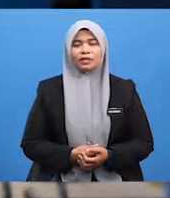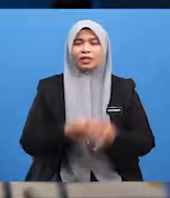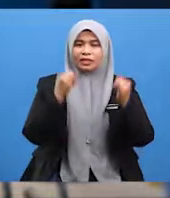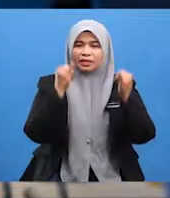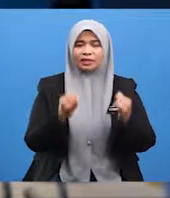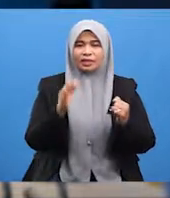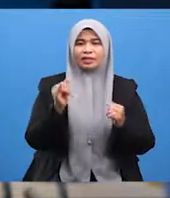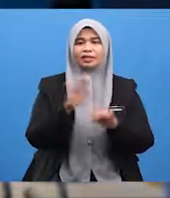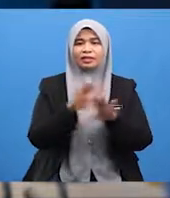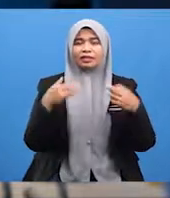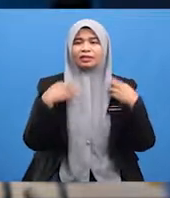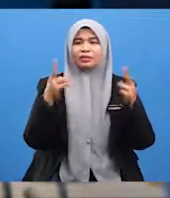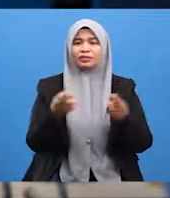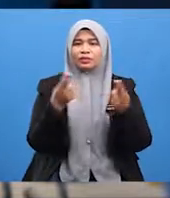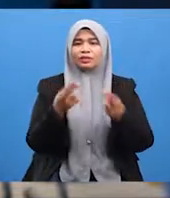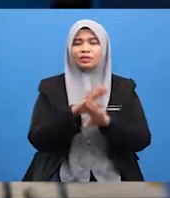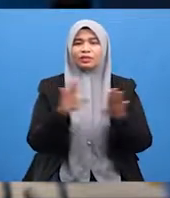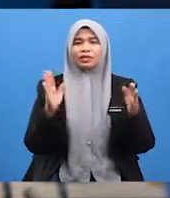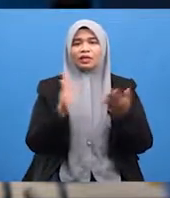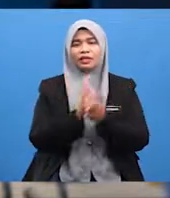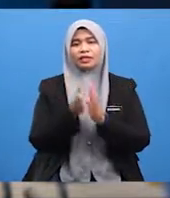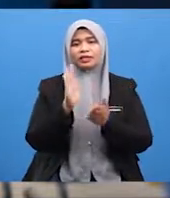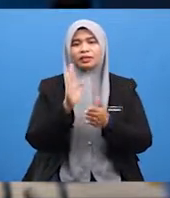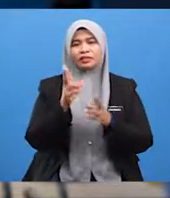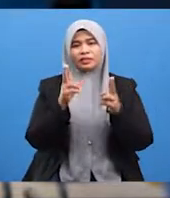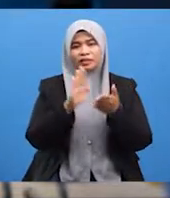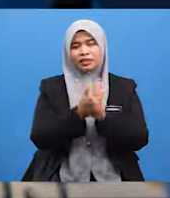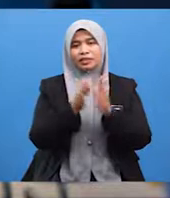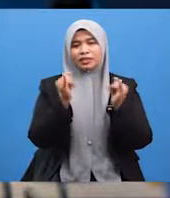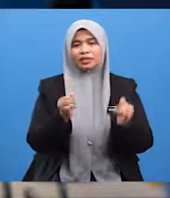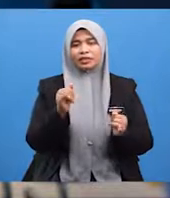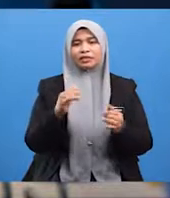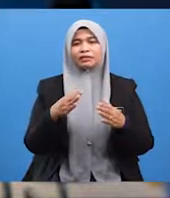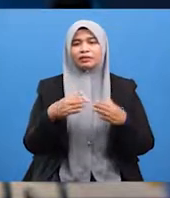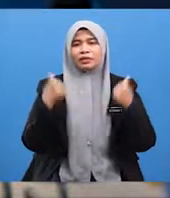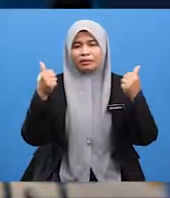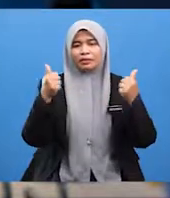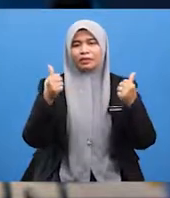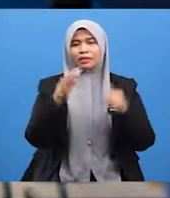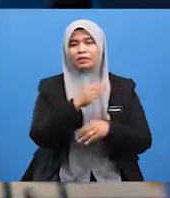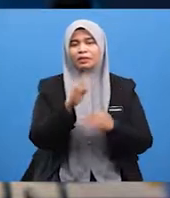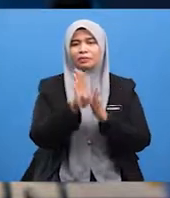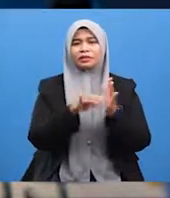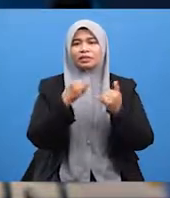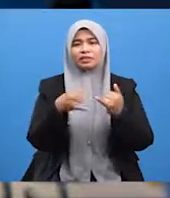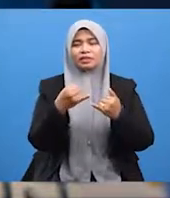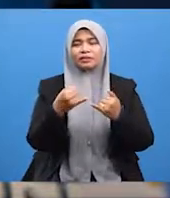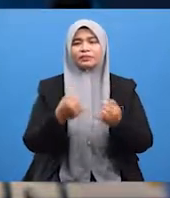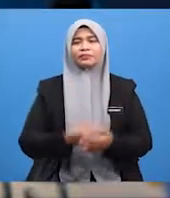Insan yang tiada usaha tidak akan menjadi insan yang hebat dan berjaya.